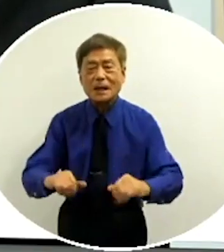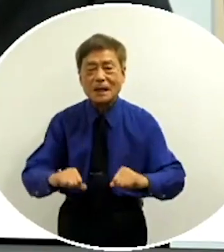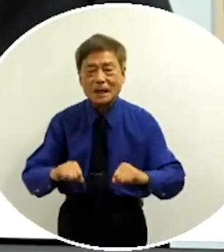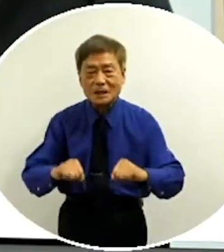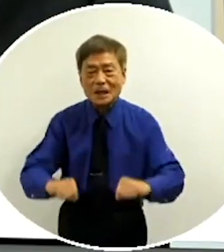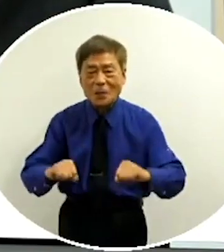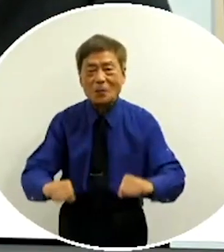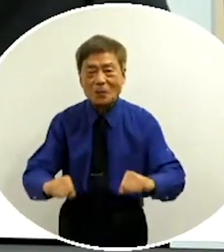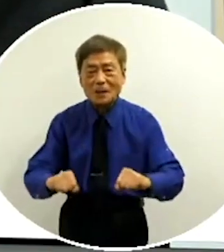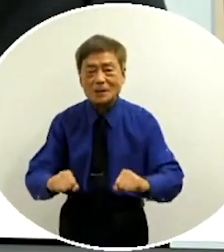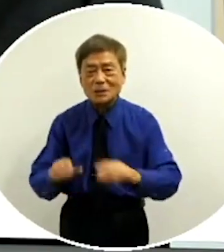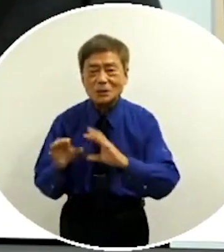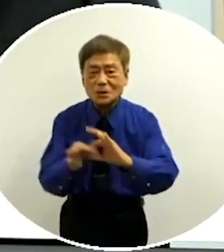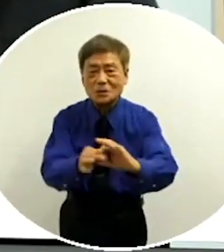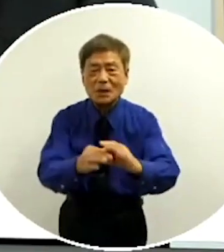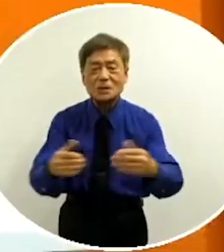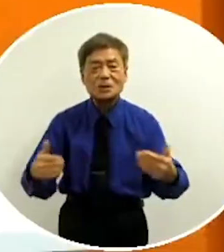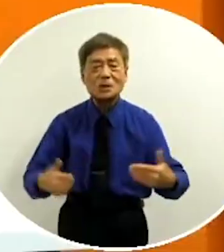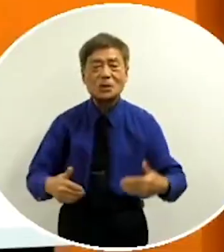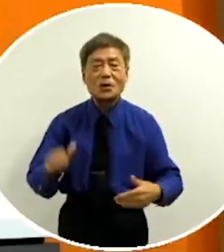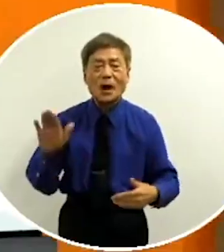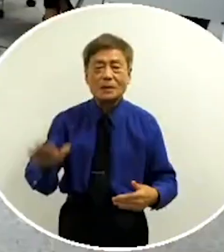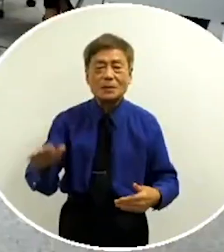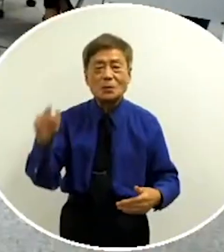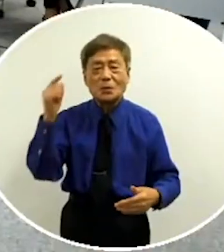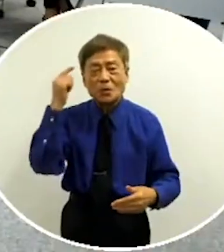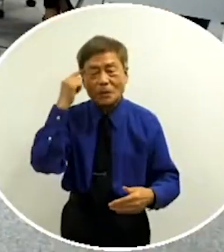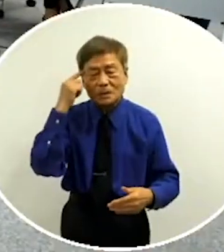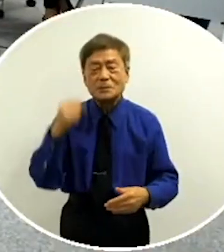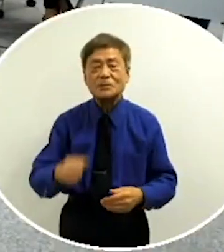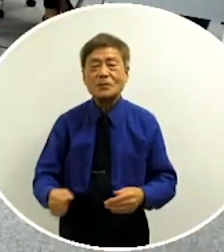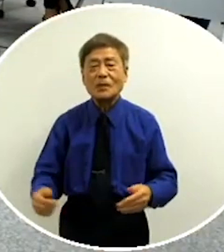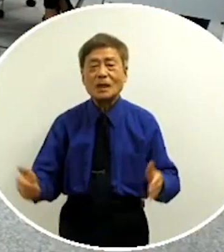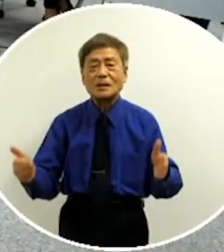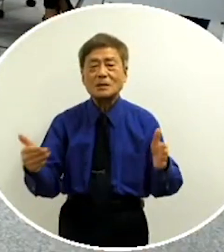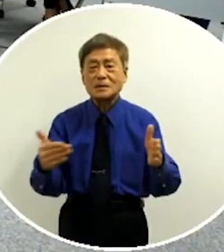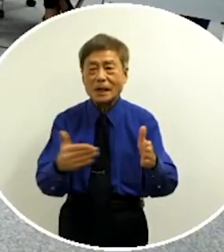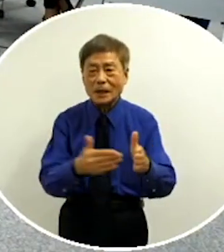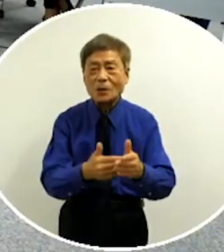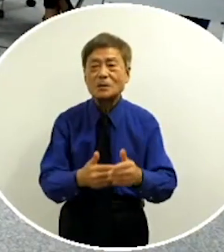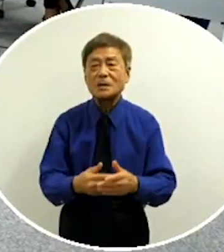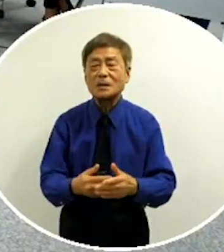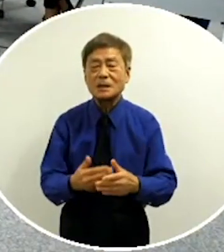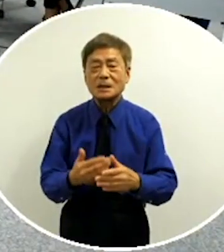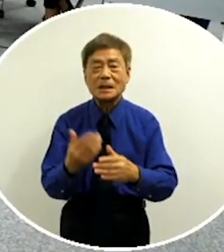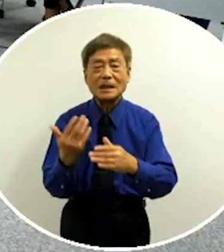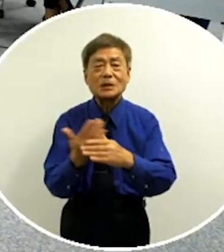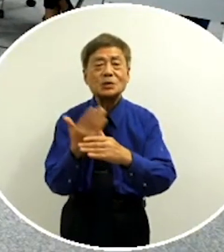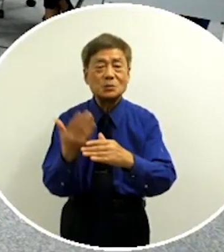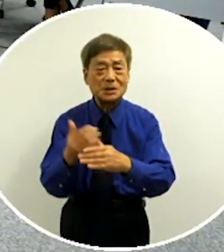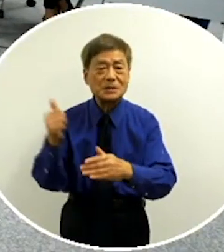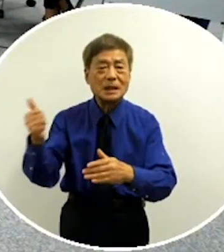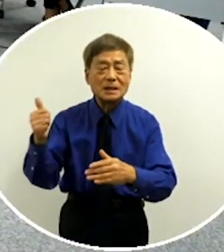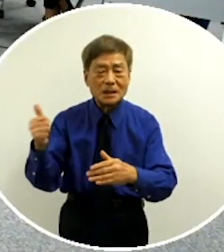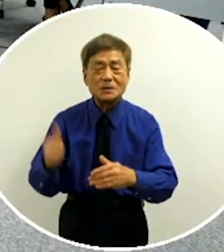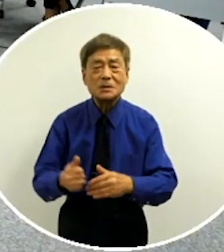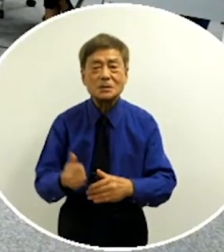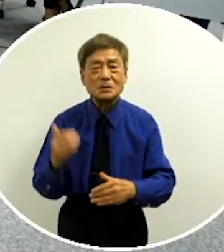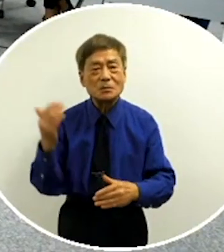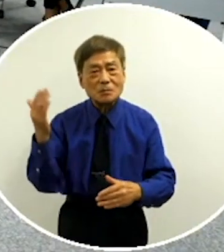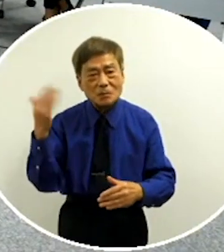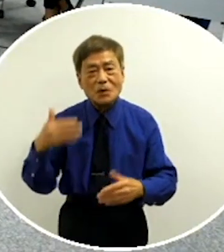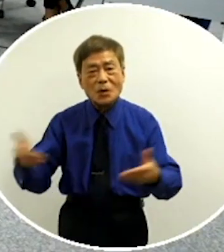感じていますはいありがとうございましたでは最後に泉御願いしますはいあの先日ですねある労働組合